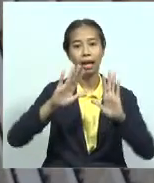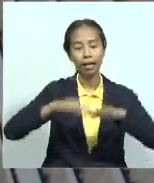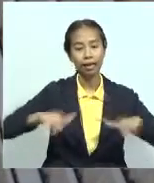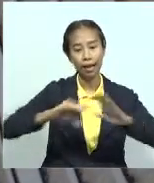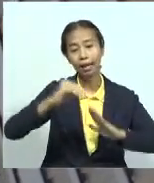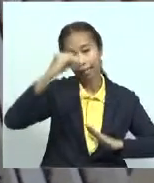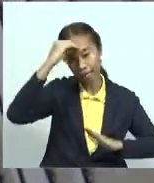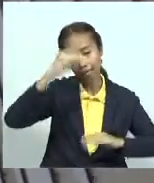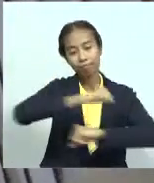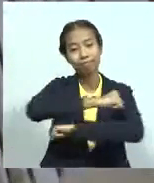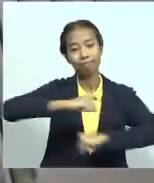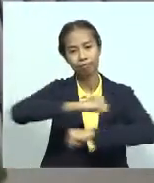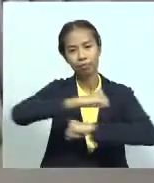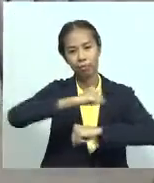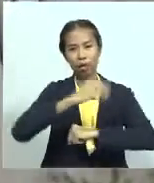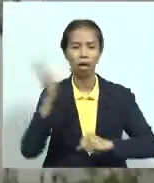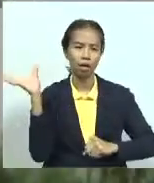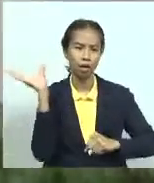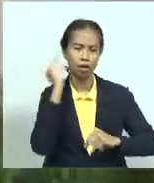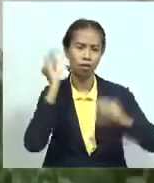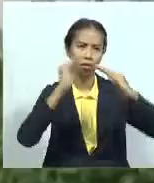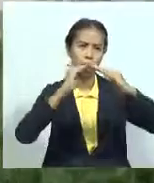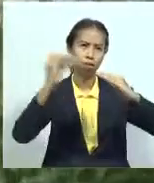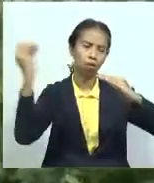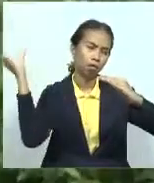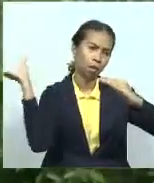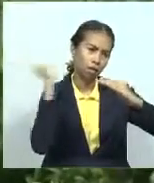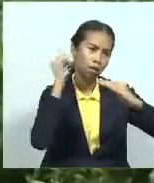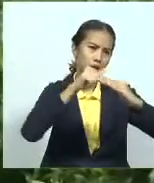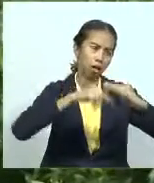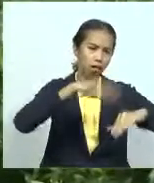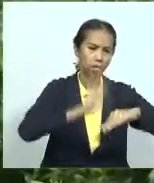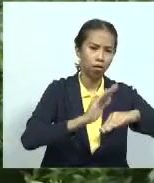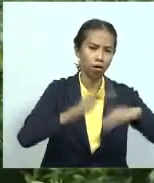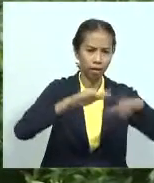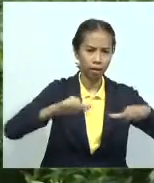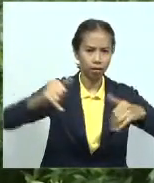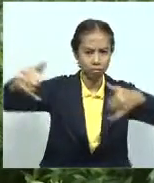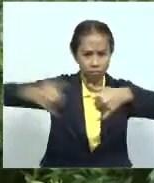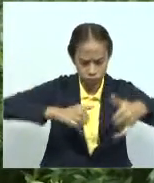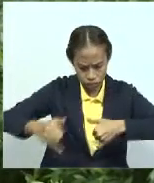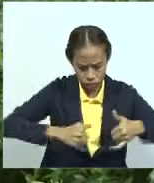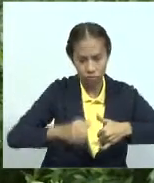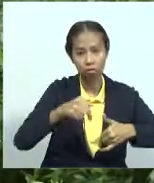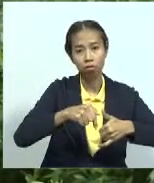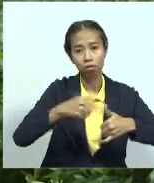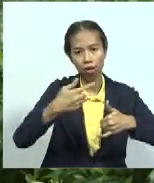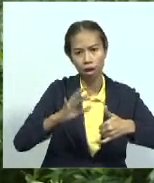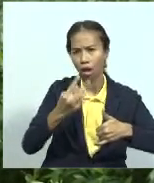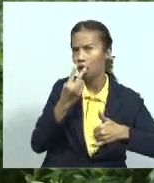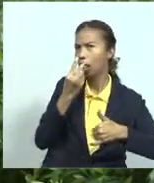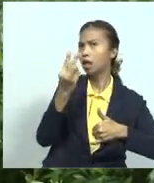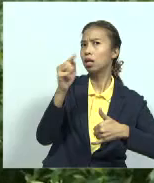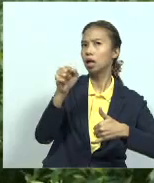วิชาพละพอได้ยินเสียงดังบนหลังคาเนี่ยก็เลยรีบบอกให้เด็กๆมาเข้ามาอยู่ใต้อาคารกันนะคะก่อนจะสังเกต